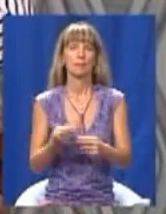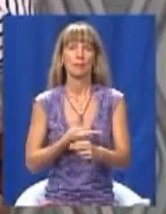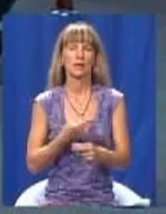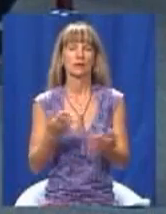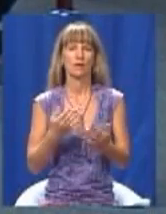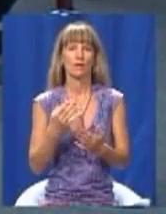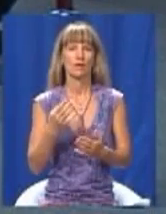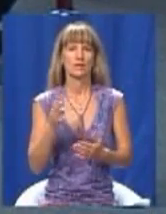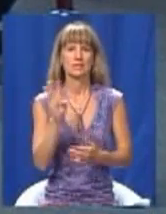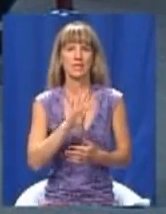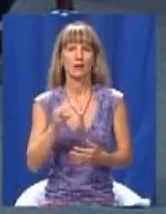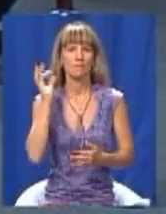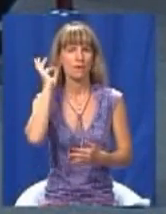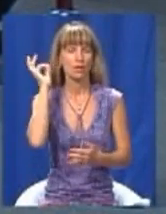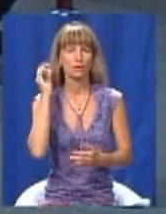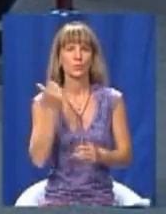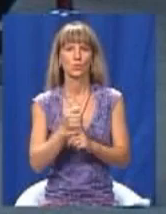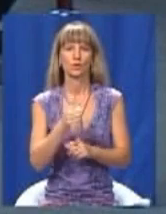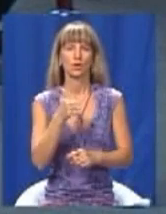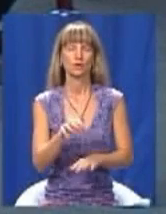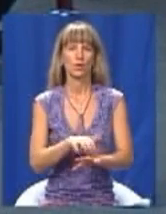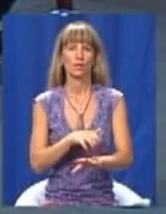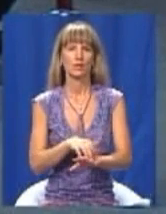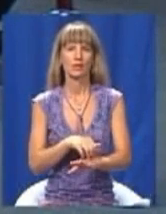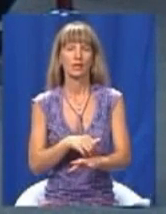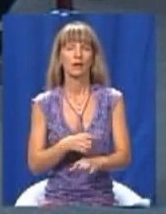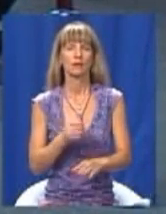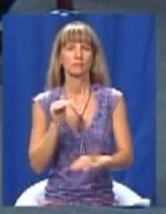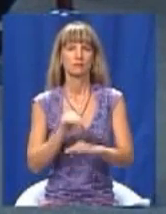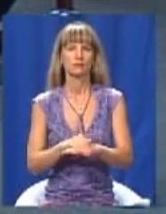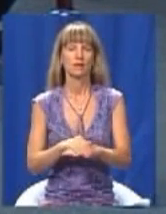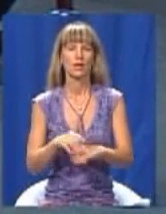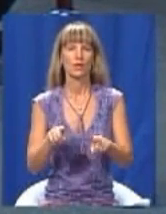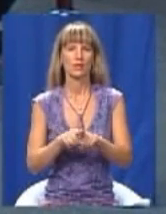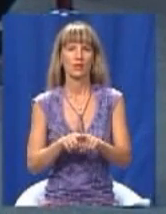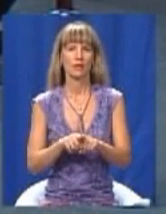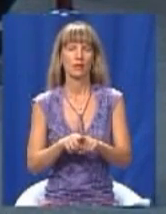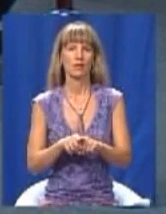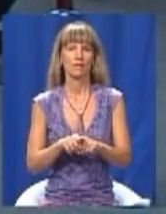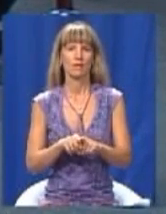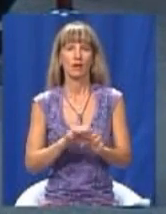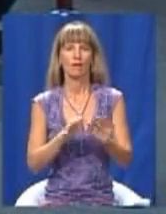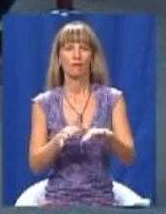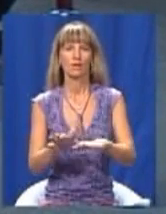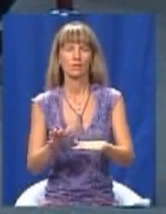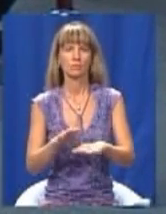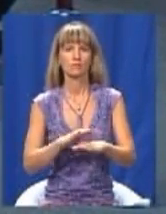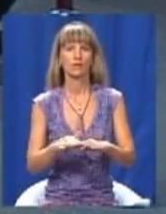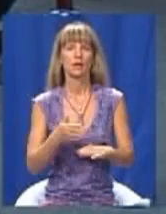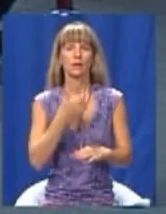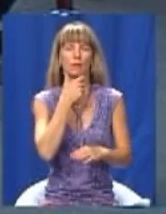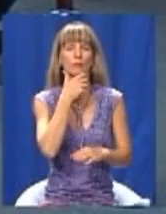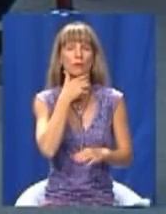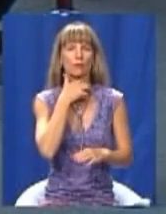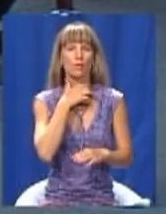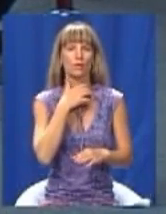сивого волосся. Тобто, насправді, вони дуже-дуже гарні коти. Являють собою тугі однакові хвилі, прилеглі до тіла. Шерсть на підбородді, грудях і